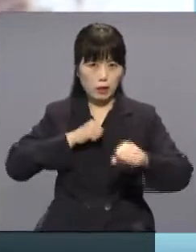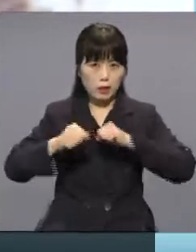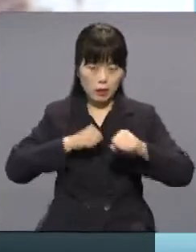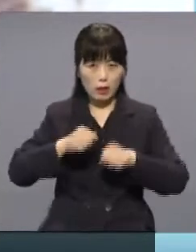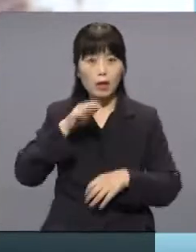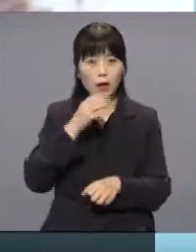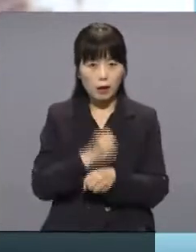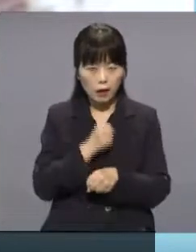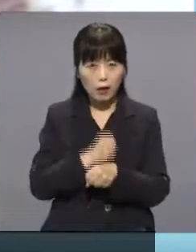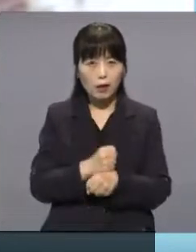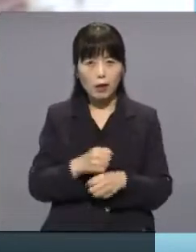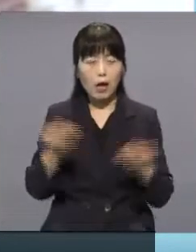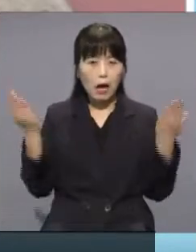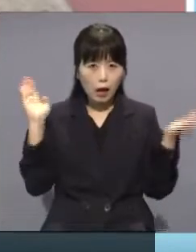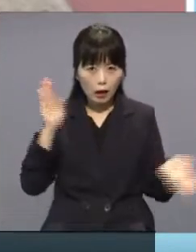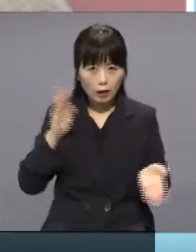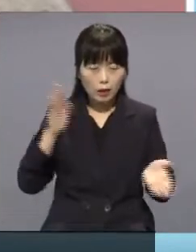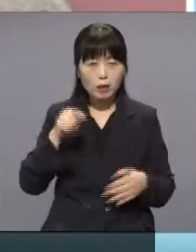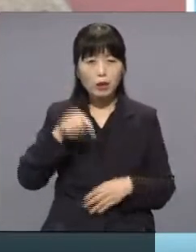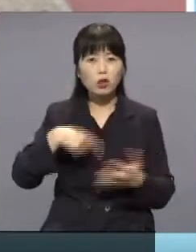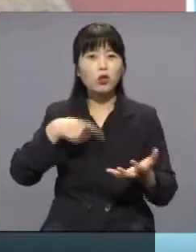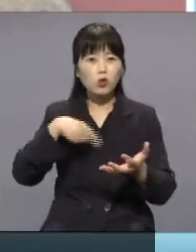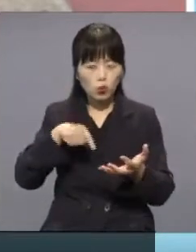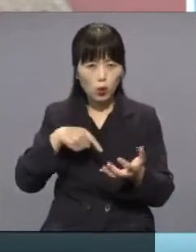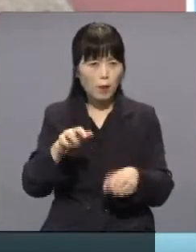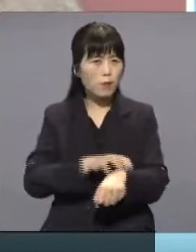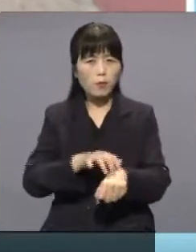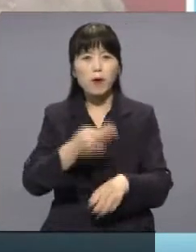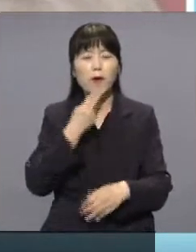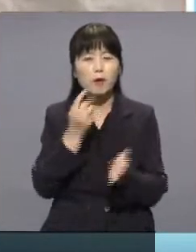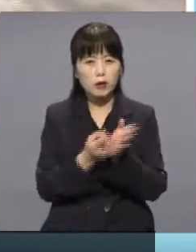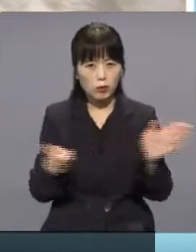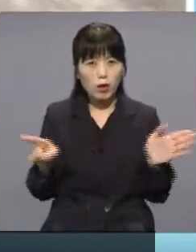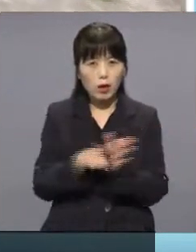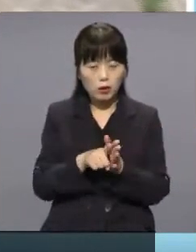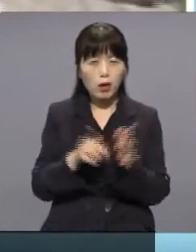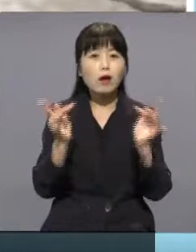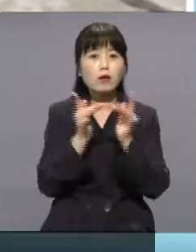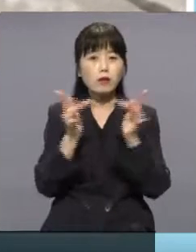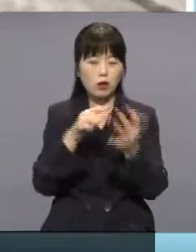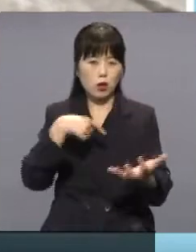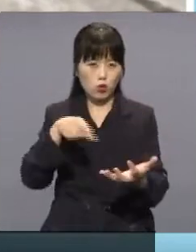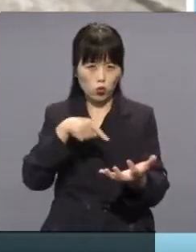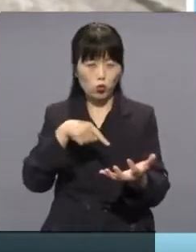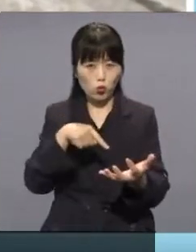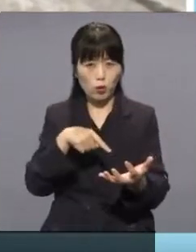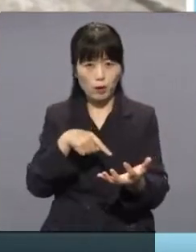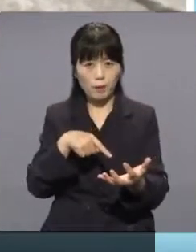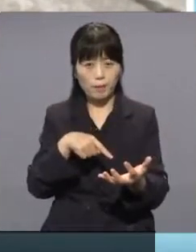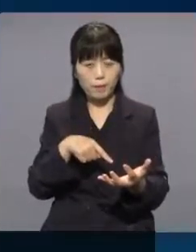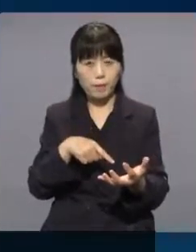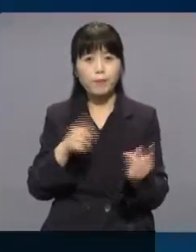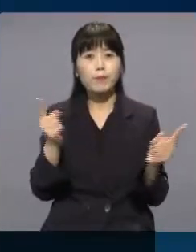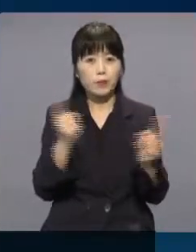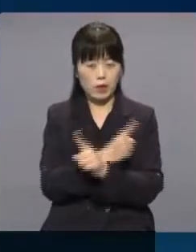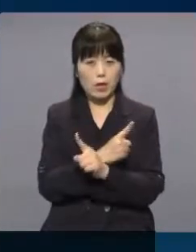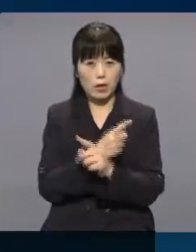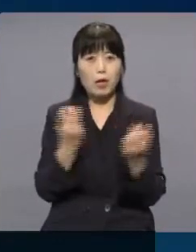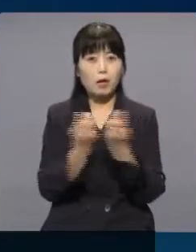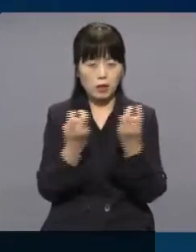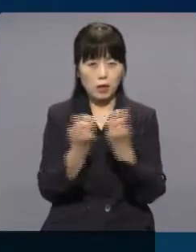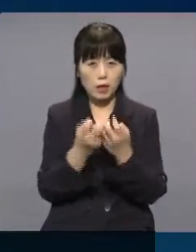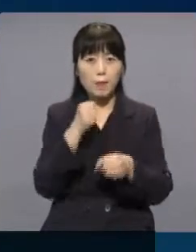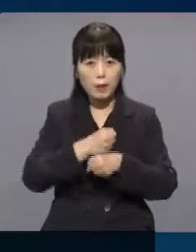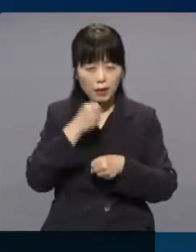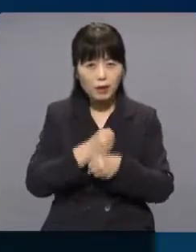또 학생들이이 기간에 수업 불편함을 느끼지 않도록 온라인 수업을 온라인 수업 대책을 마련하는 등